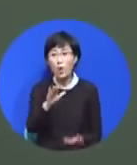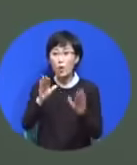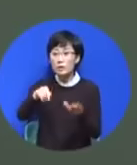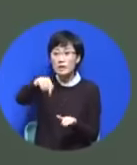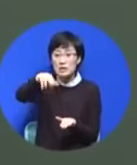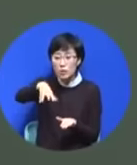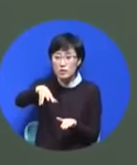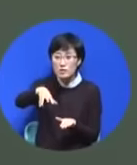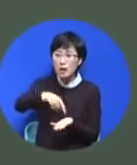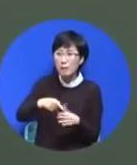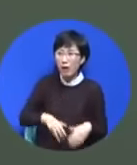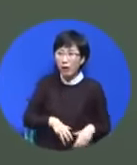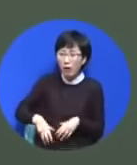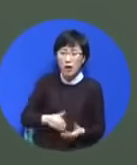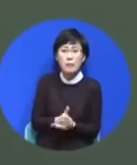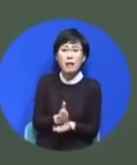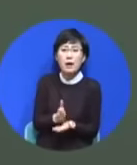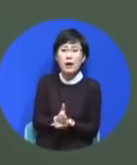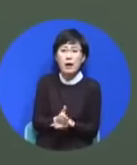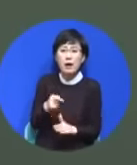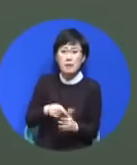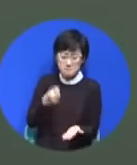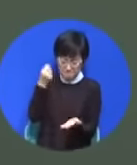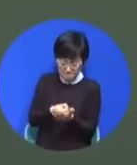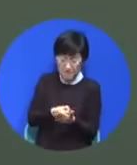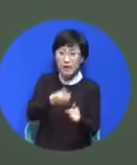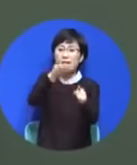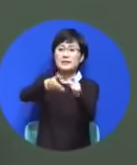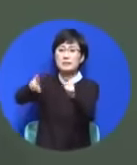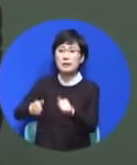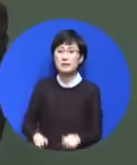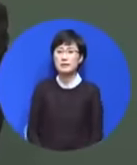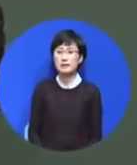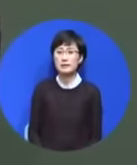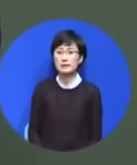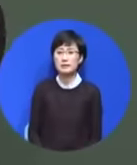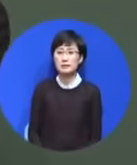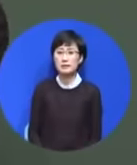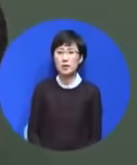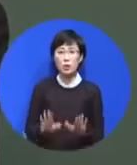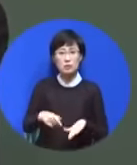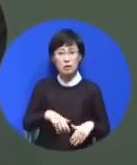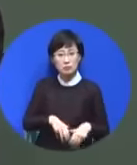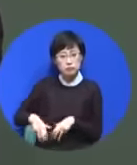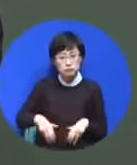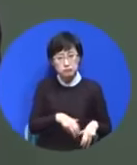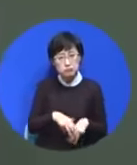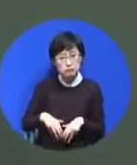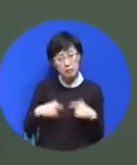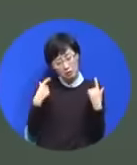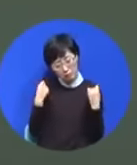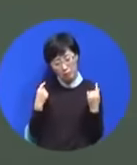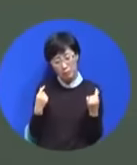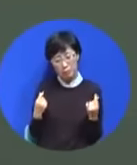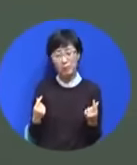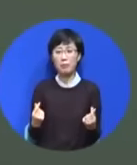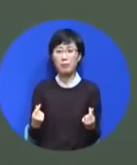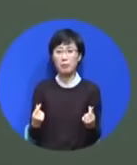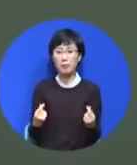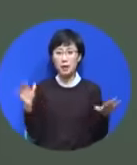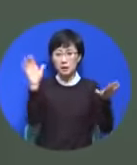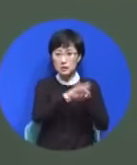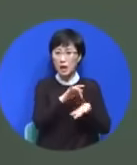오늘 여기서 결론내야 돼요 그 결론이 안 나면요 항상 허암 여러분